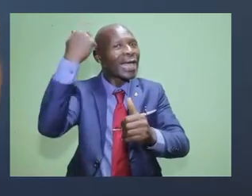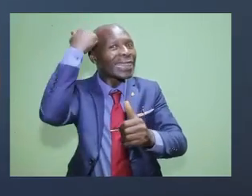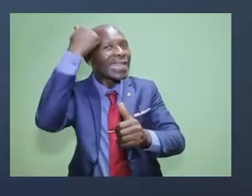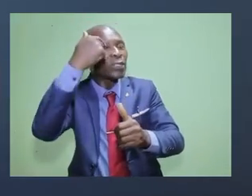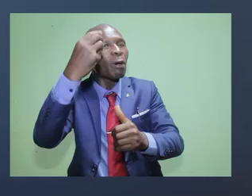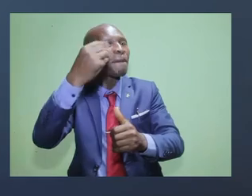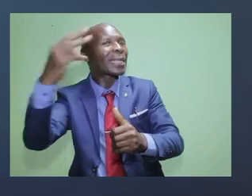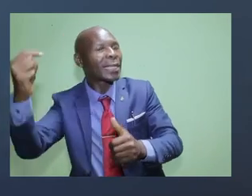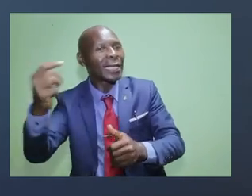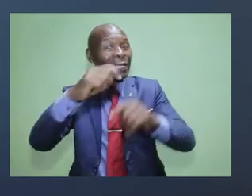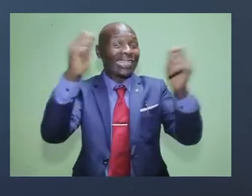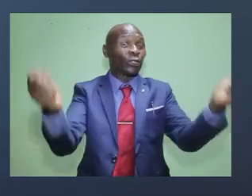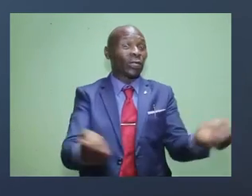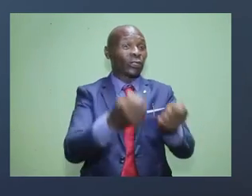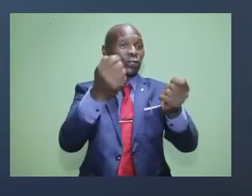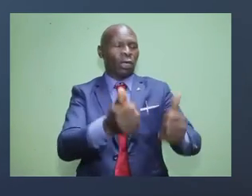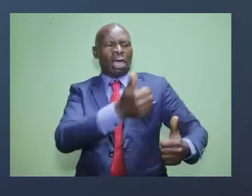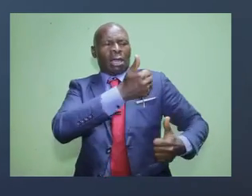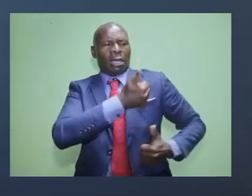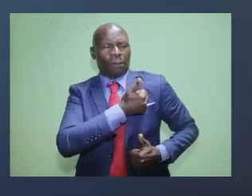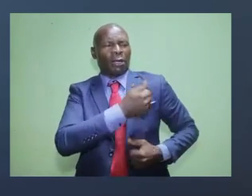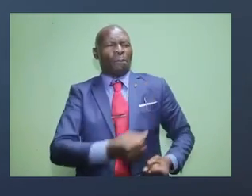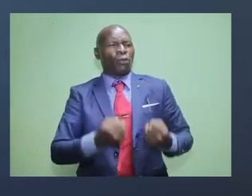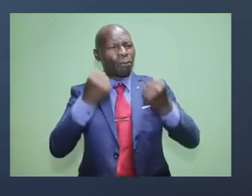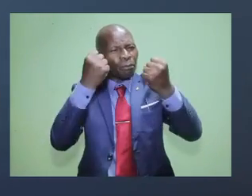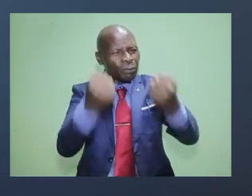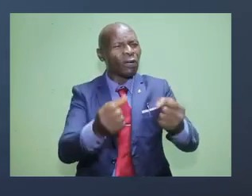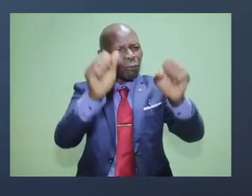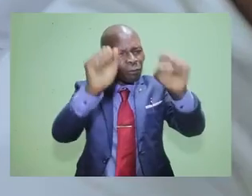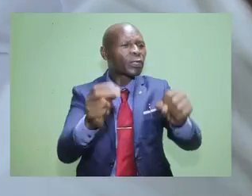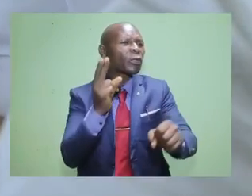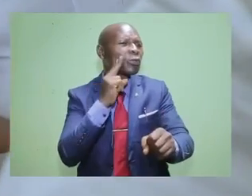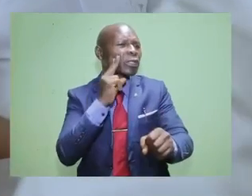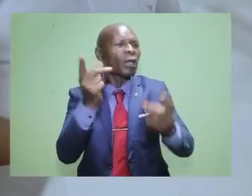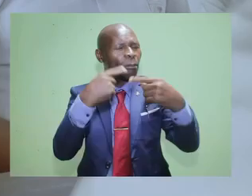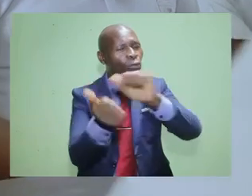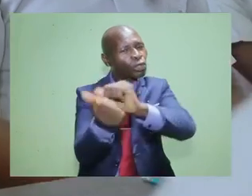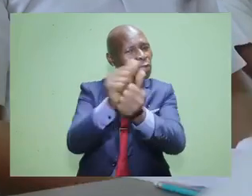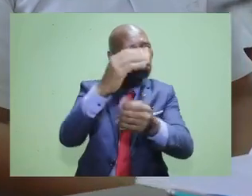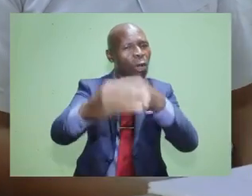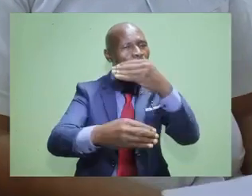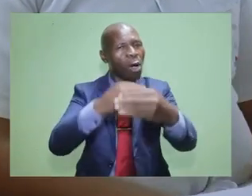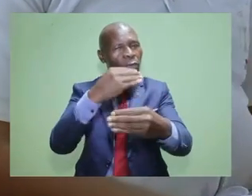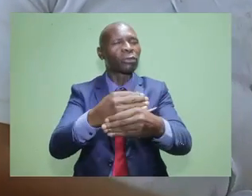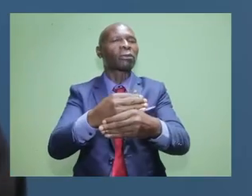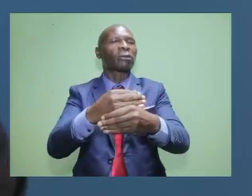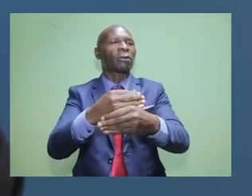Nelson Mandela. L'éducation est l'arme la plus puissante que vous puissiez utiliser pour changer le